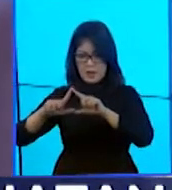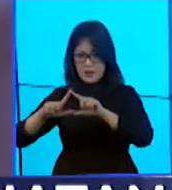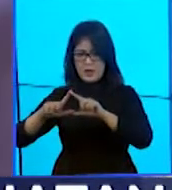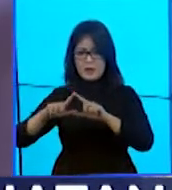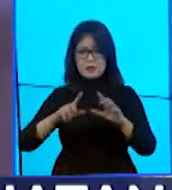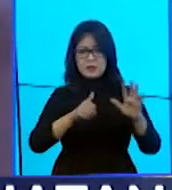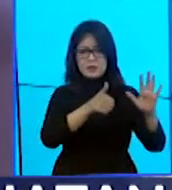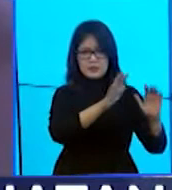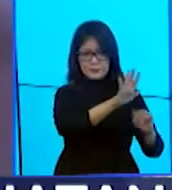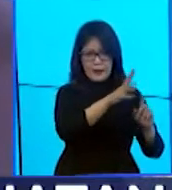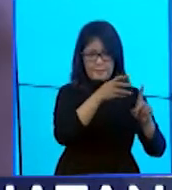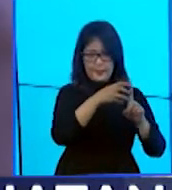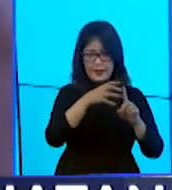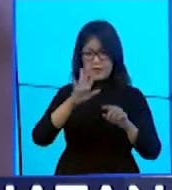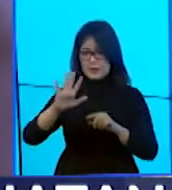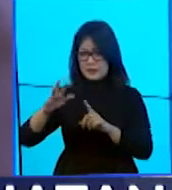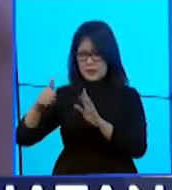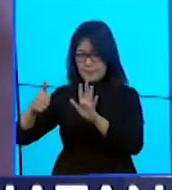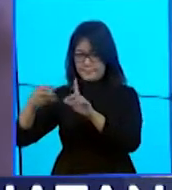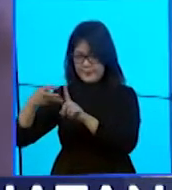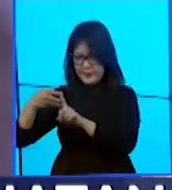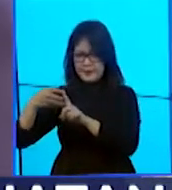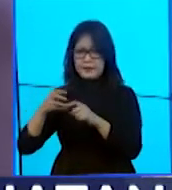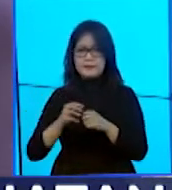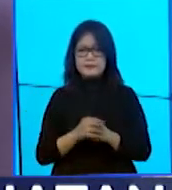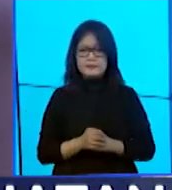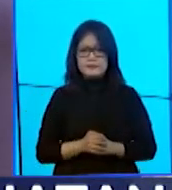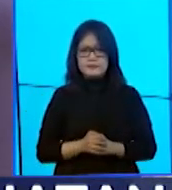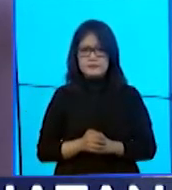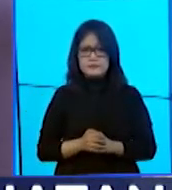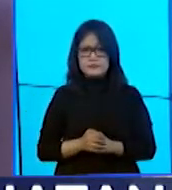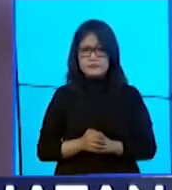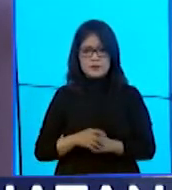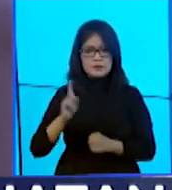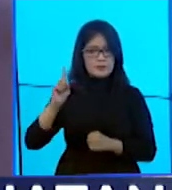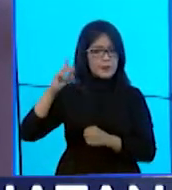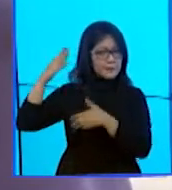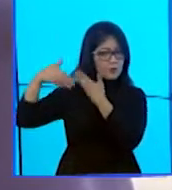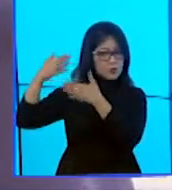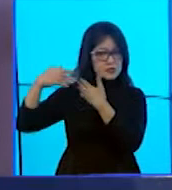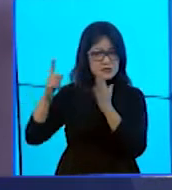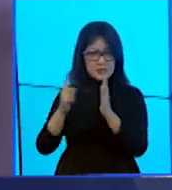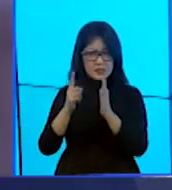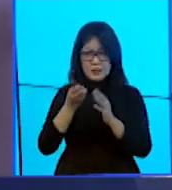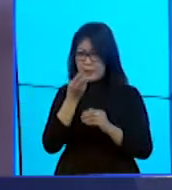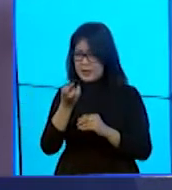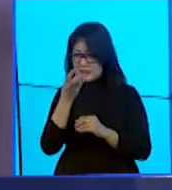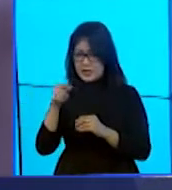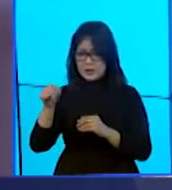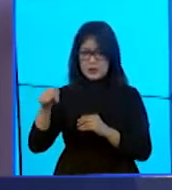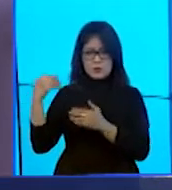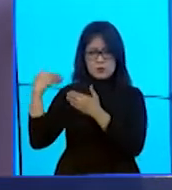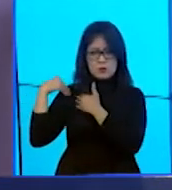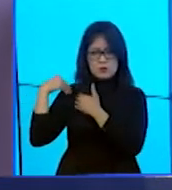dengan pembelajaran yang kemarin sudah Ibu lalui, mudah-mudahan itu menjadikan Ibu lebih semangat dan Ibu